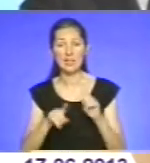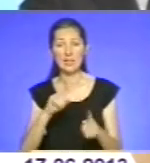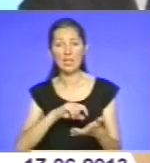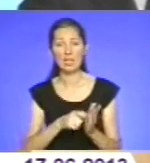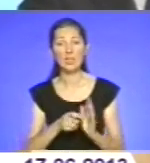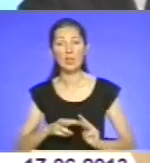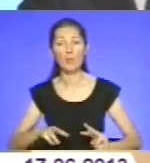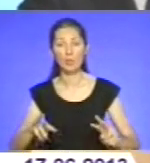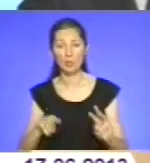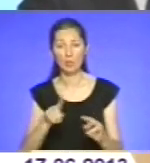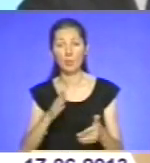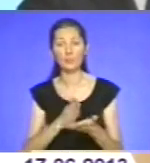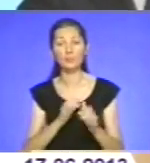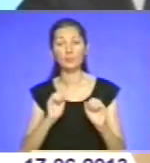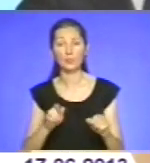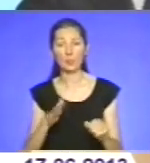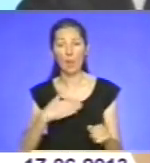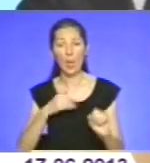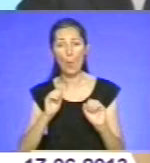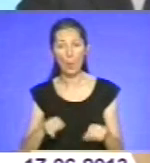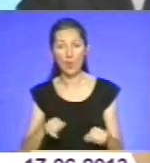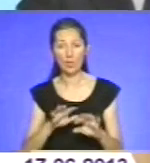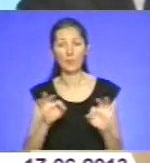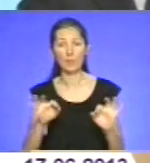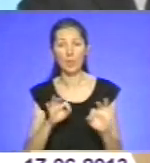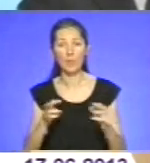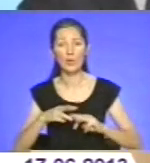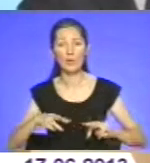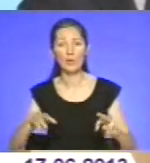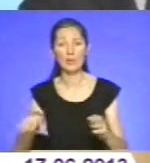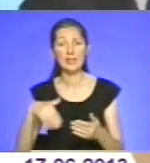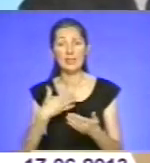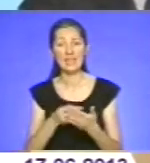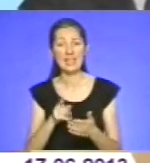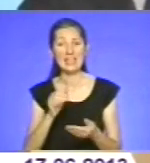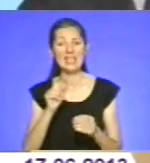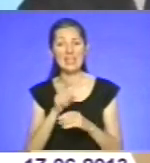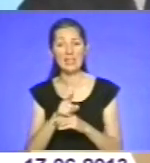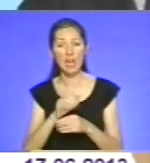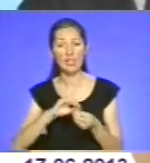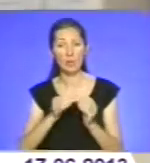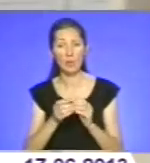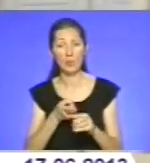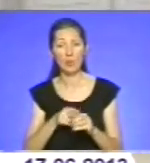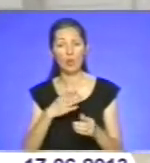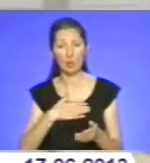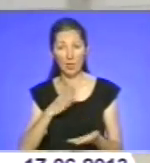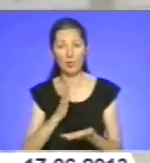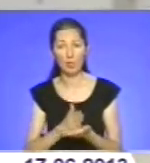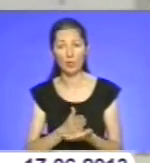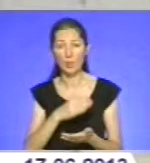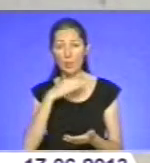дає можливість того, що ми можемо донести до правительства свої ті задачі і ті проблеми, які в нас існують. Багато